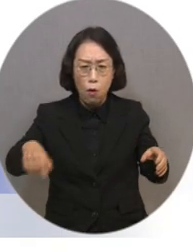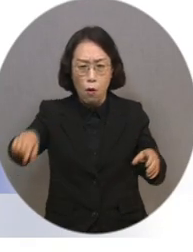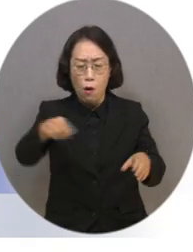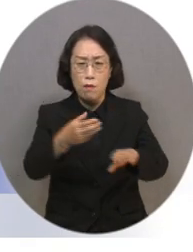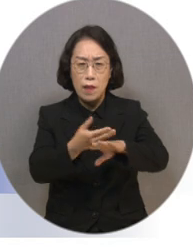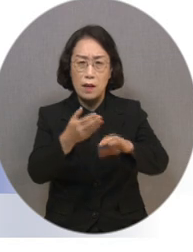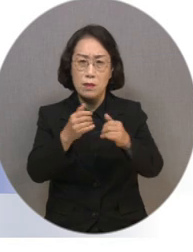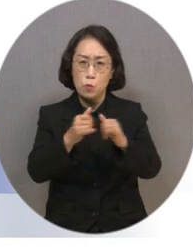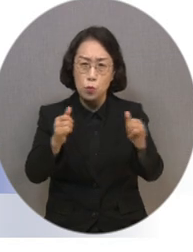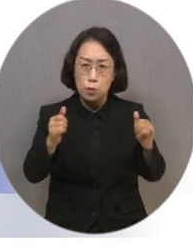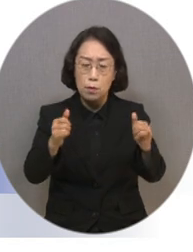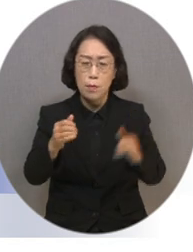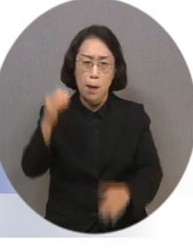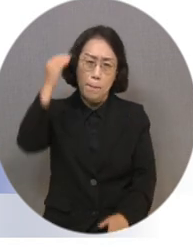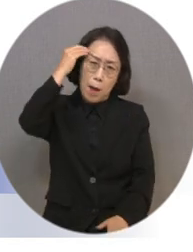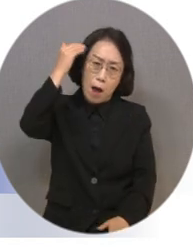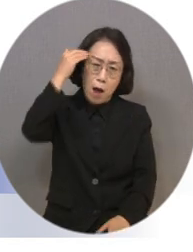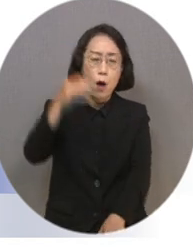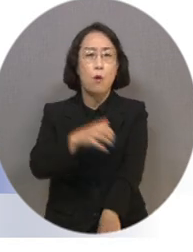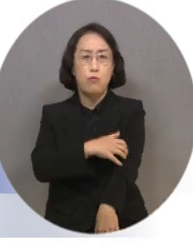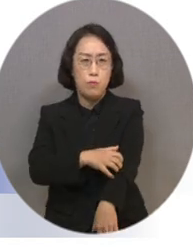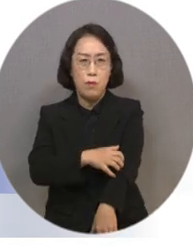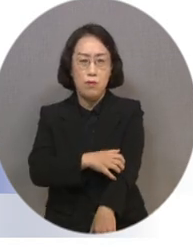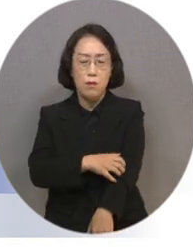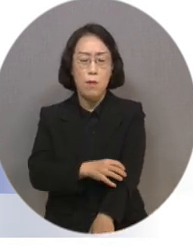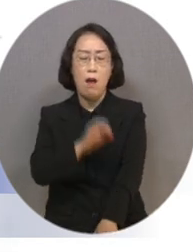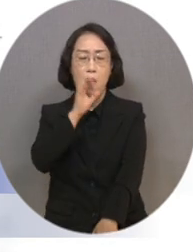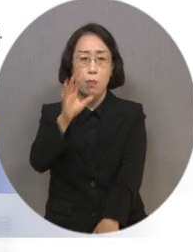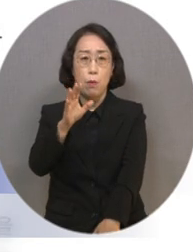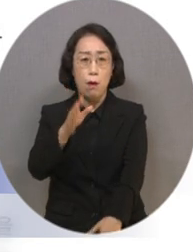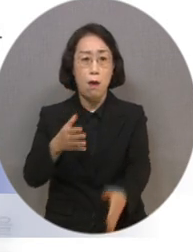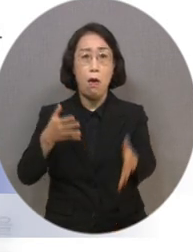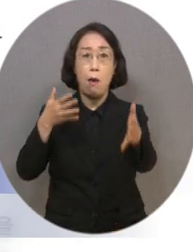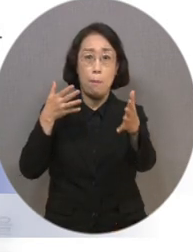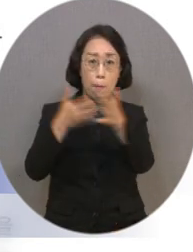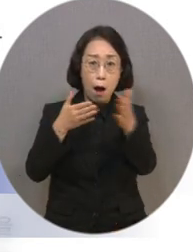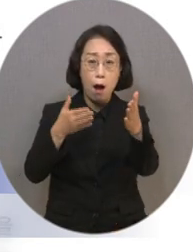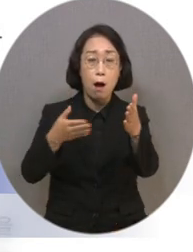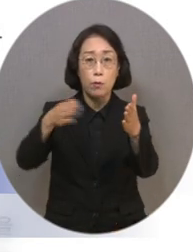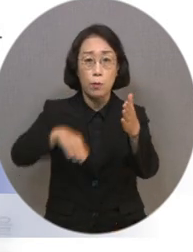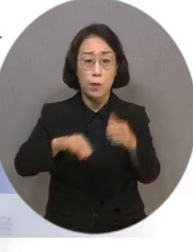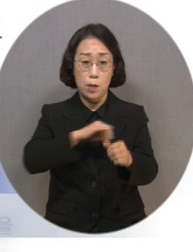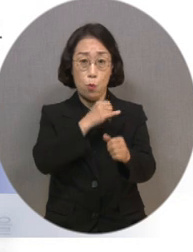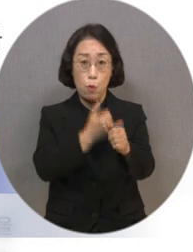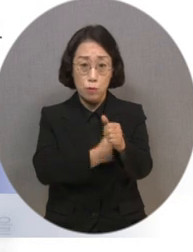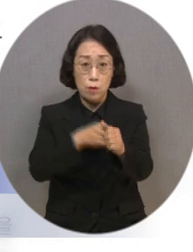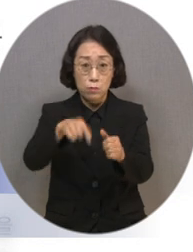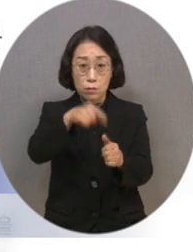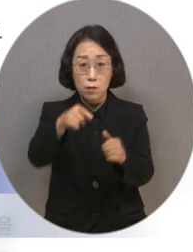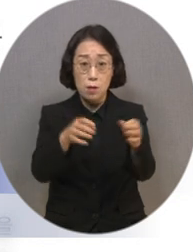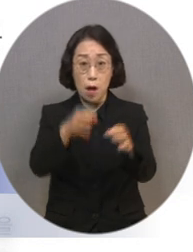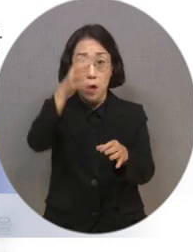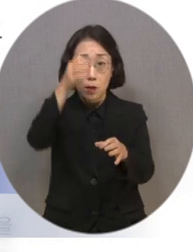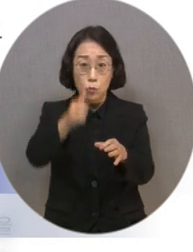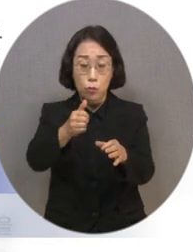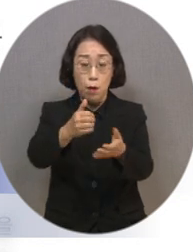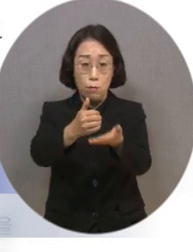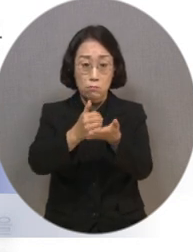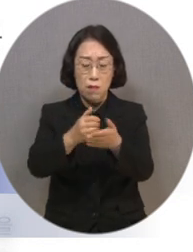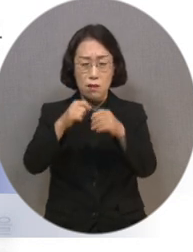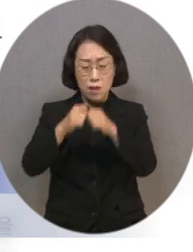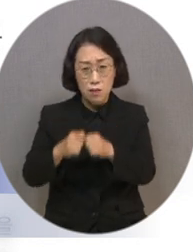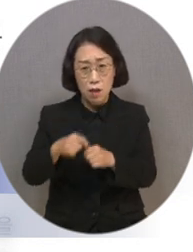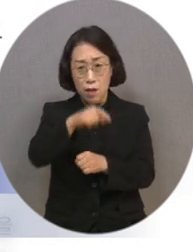손님들에게 불편을 줄 수 있다는 이유로 출입을 거부했고 이후 인권은 진정인의 의견을 충분히 검토하거나